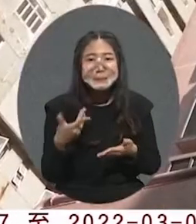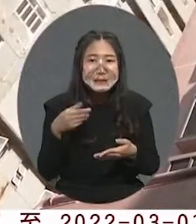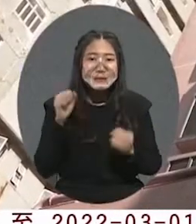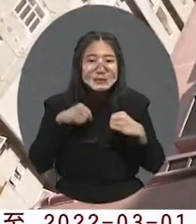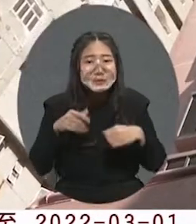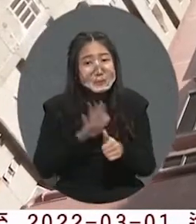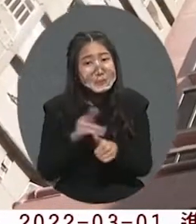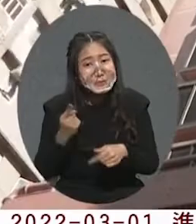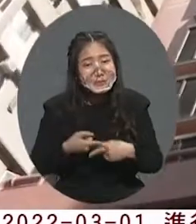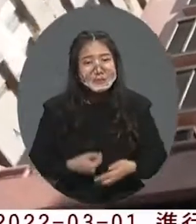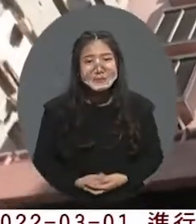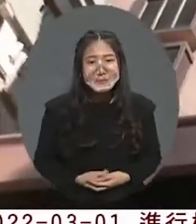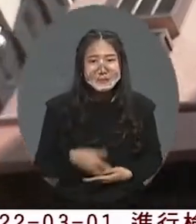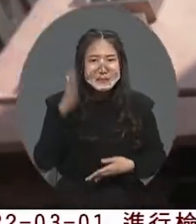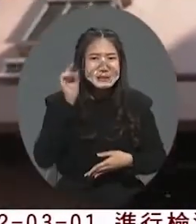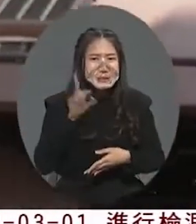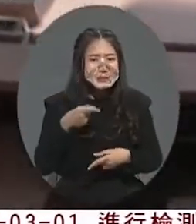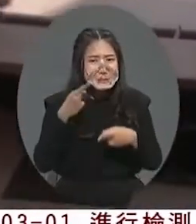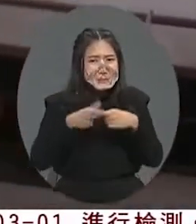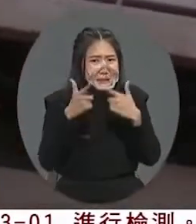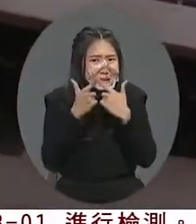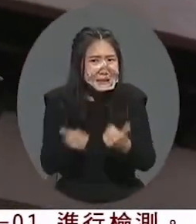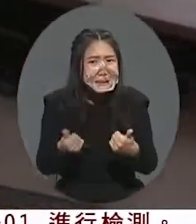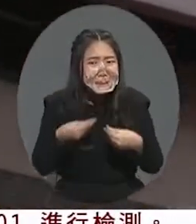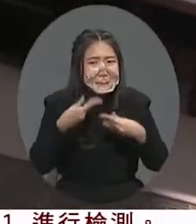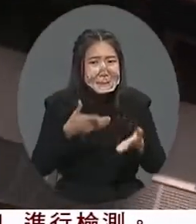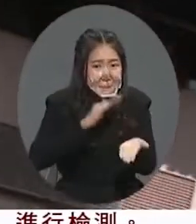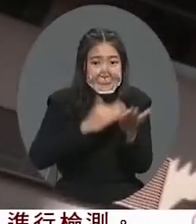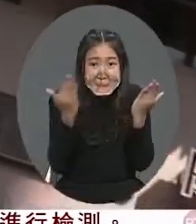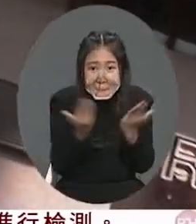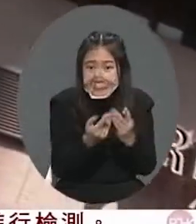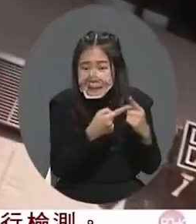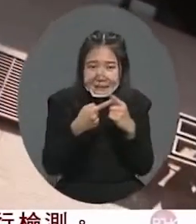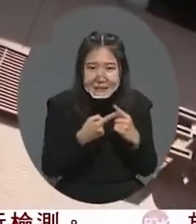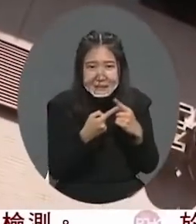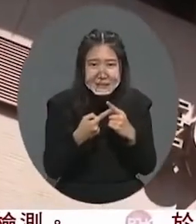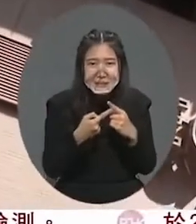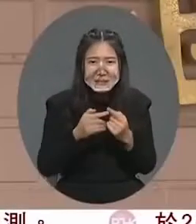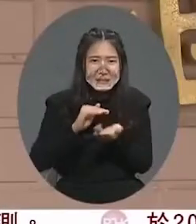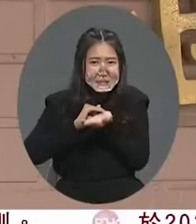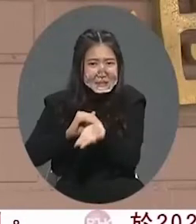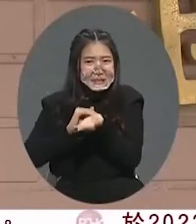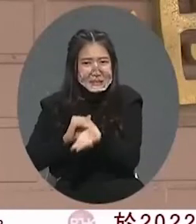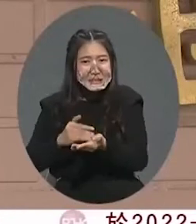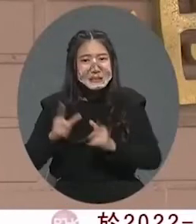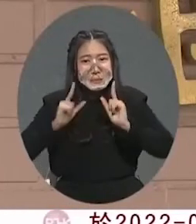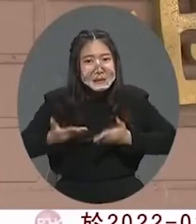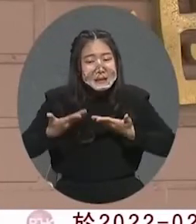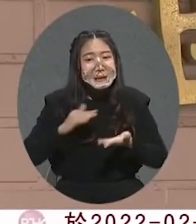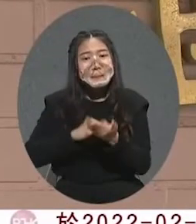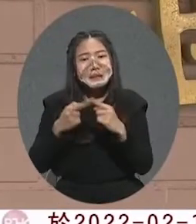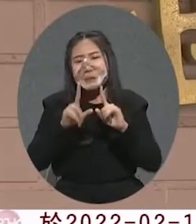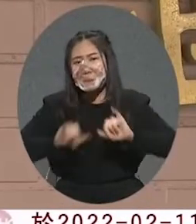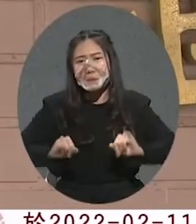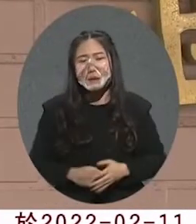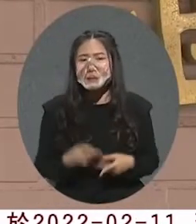酒店咧，其實我覺得就唔係好適合咧，愛嚟俾確診或者咧係要醫治咧一啲輕症嘅病人，因為喺個